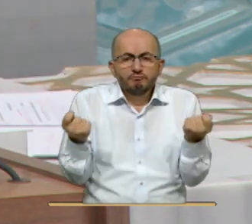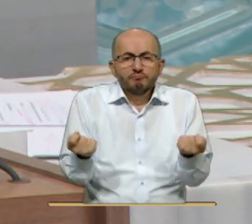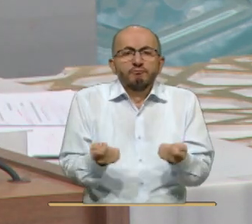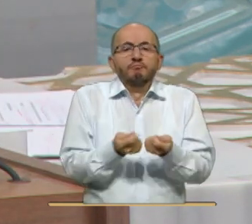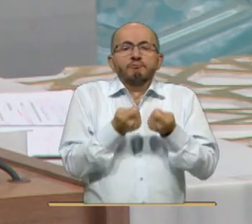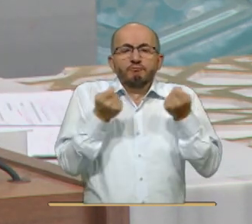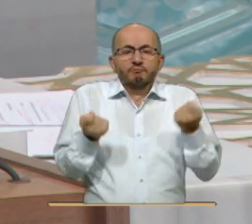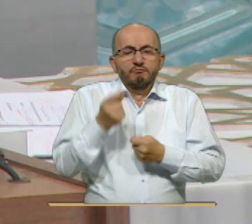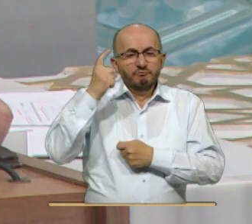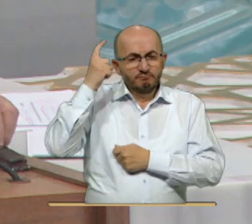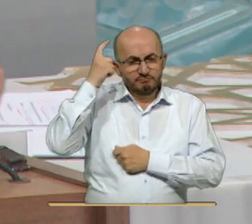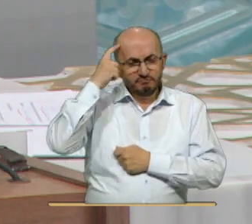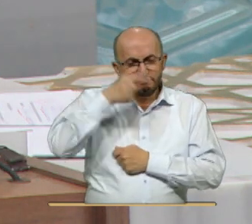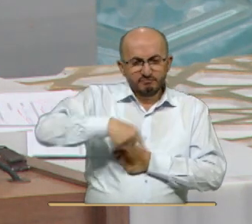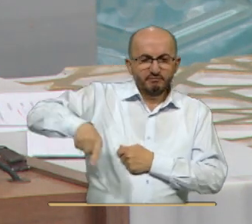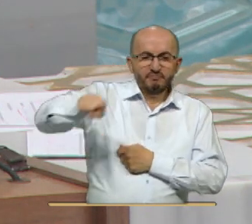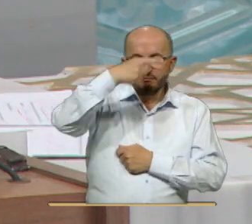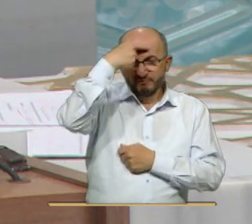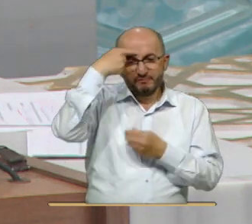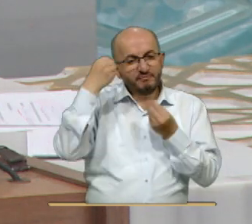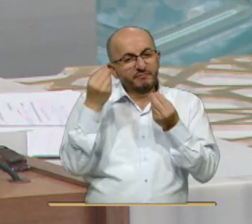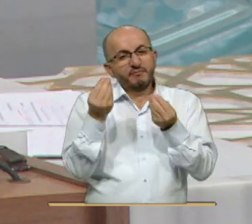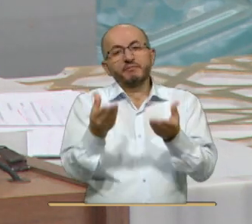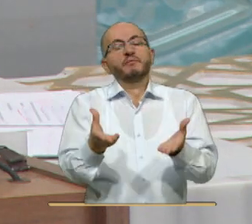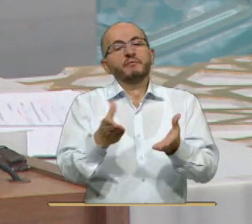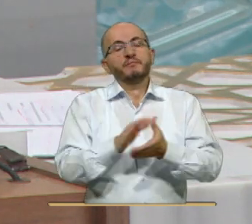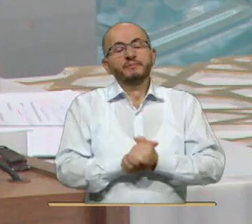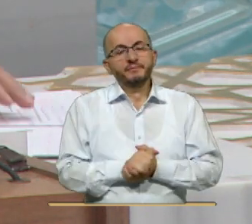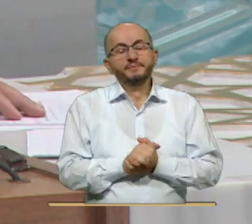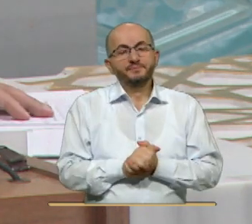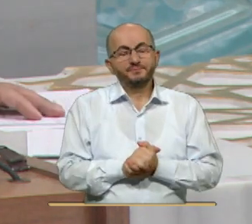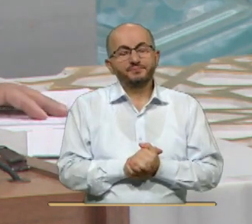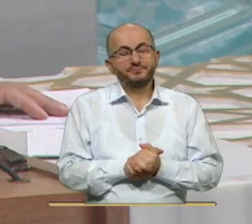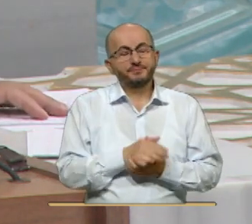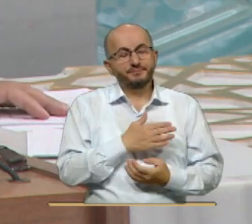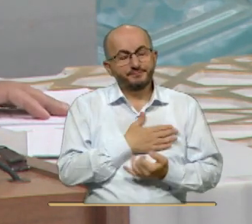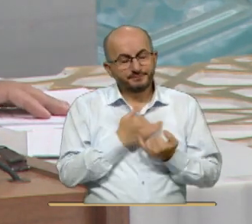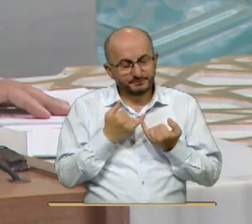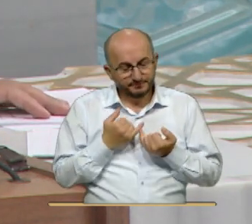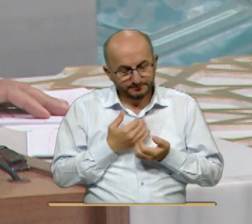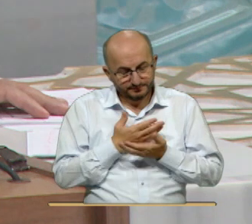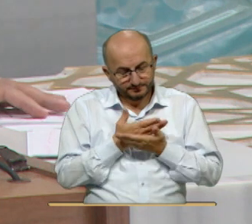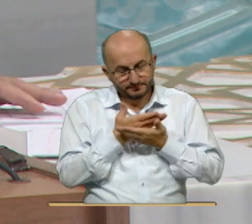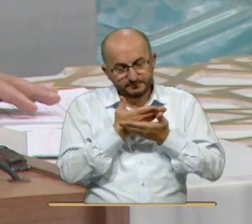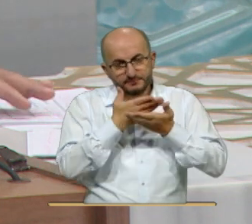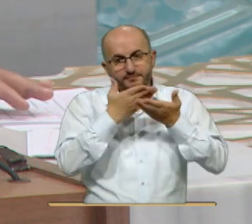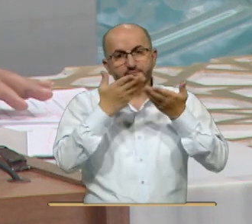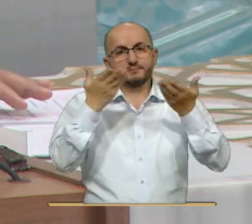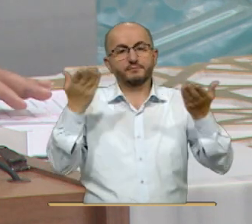bu bilinci bizlere nasip eylesin. Aziz kardeşlerim, değerli müminler,